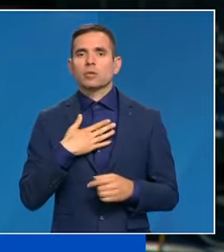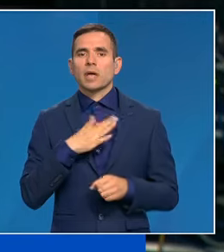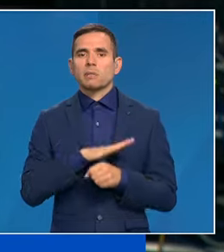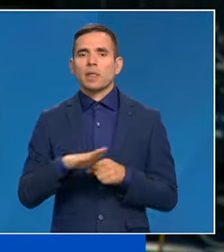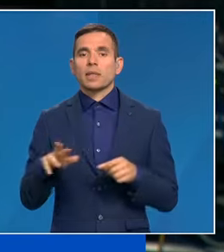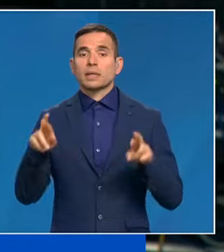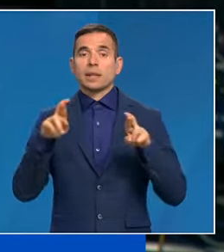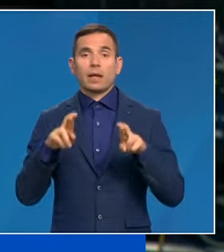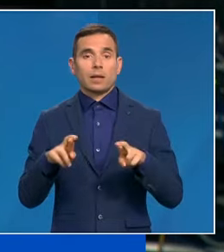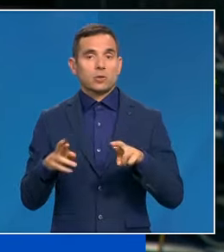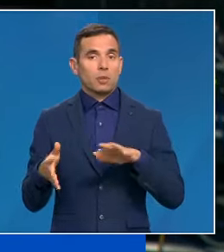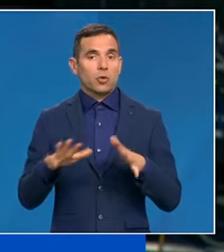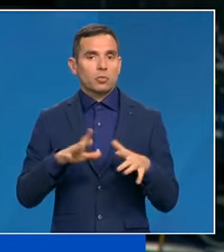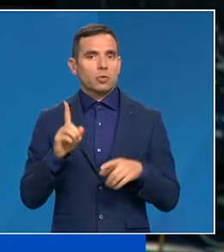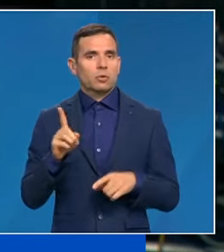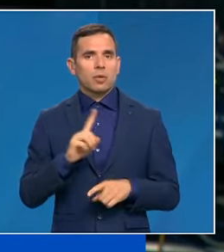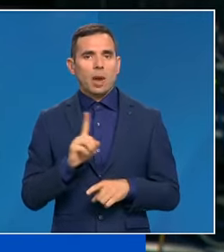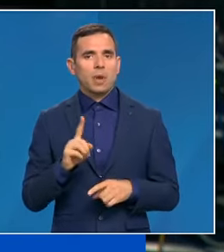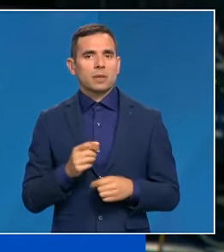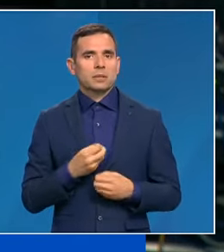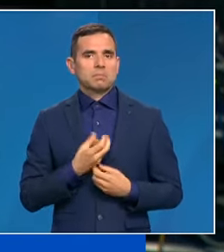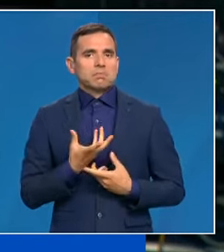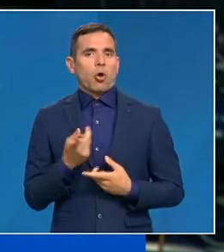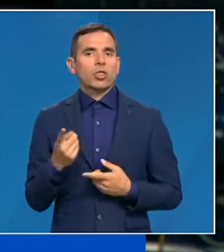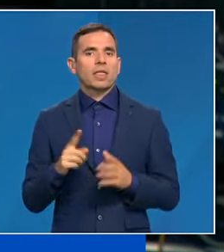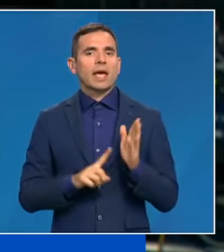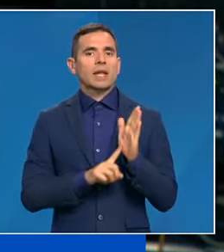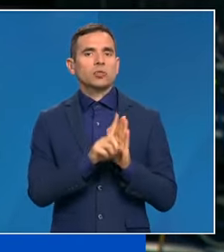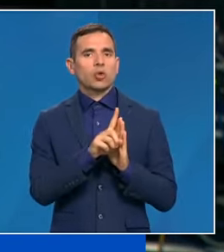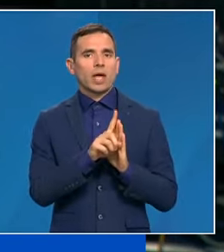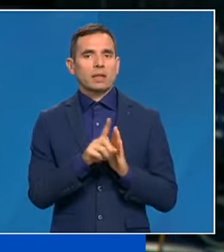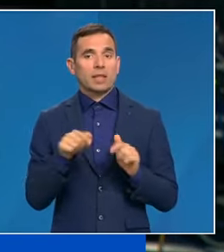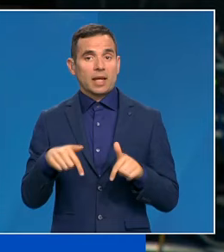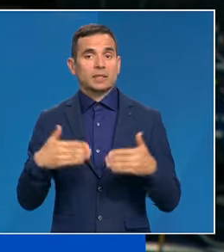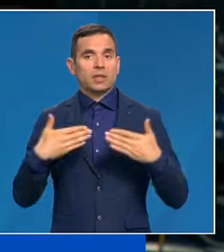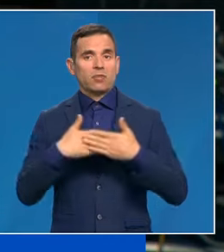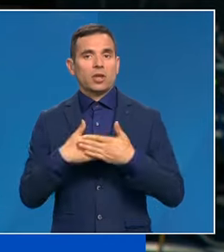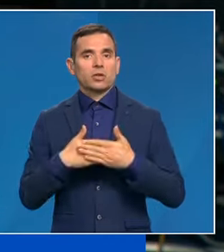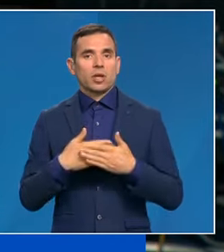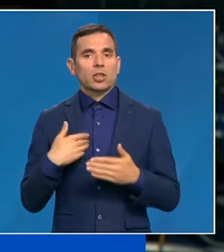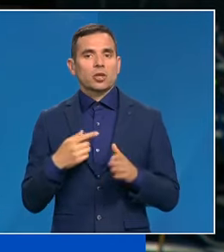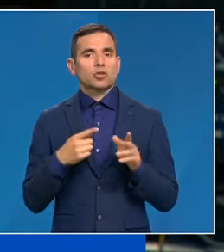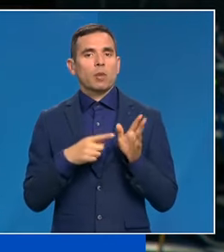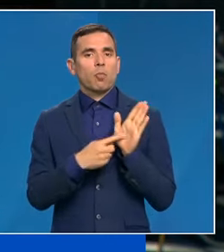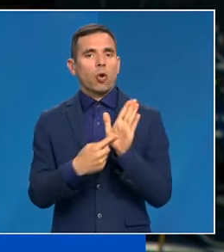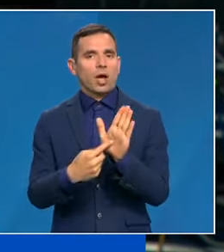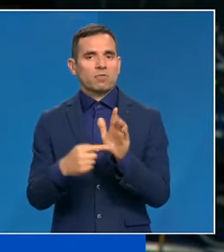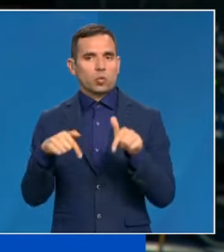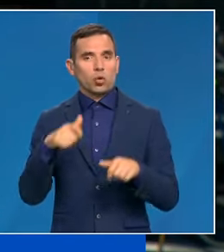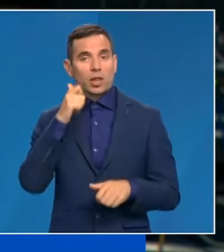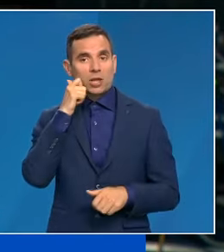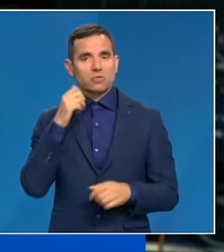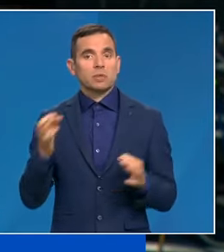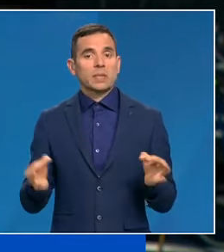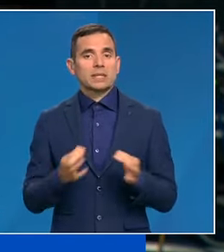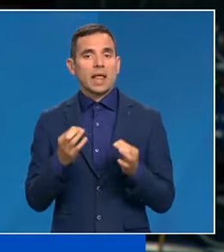но може би и такива, които и няма да се трогнат от резултатите тази вечер. Атмосферата ще ви предаваме тук наживо с специалните